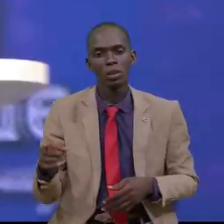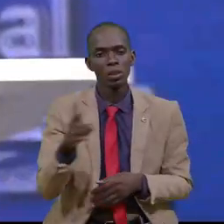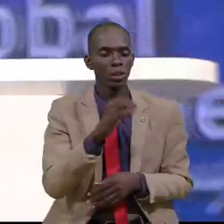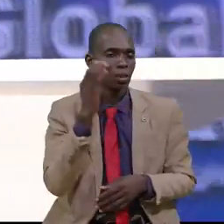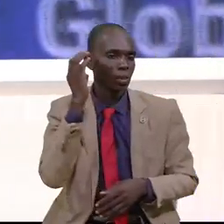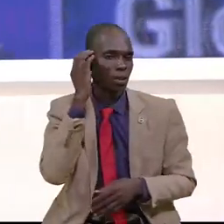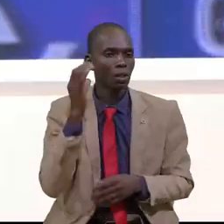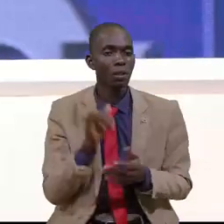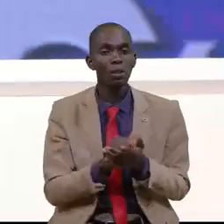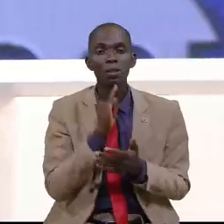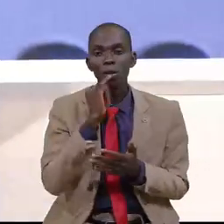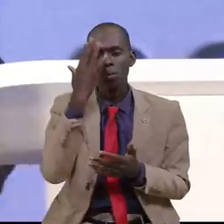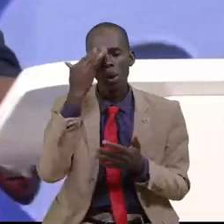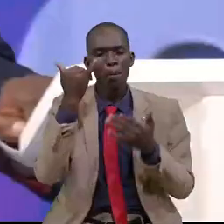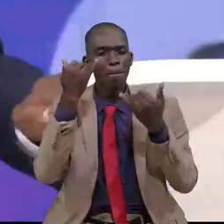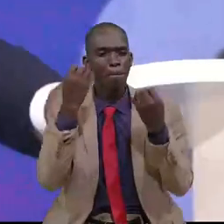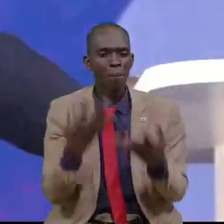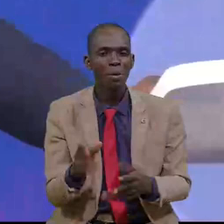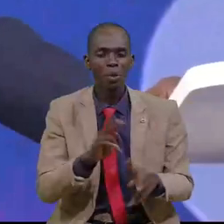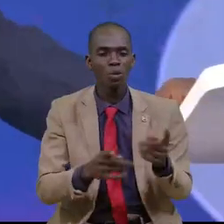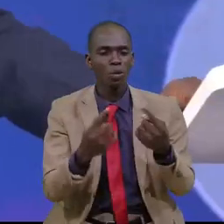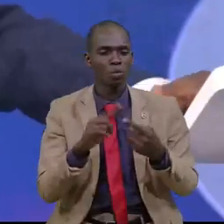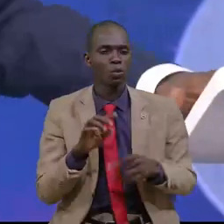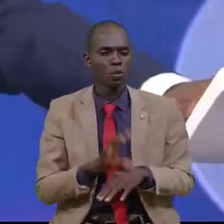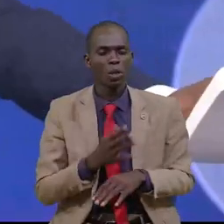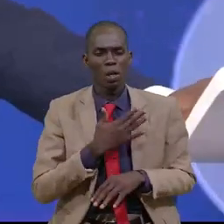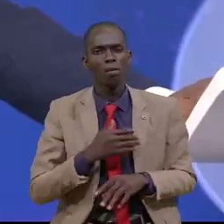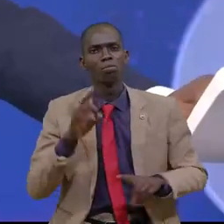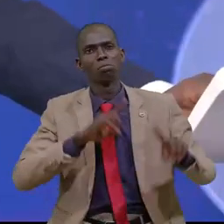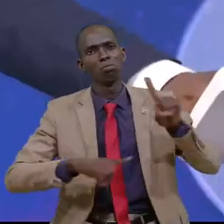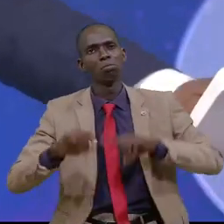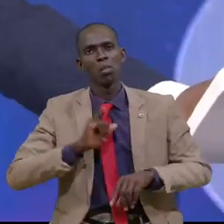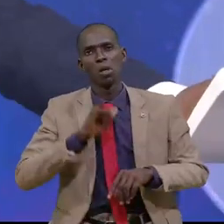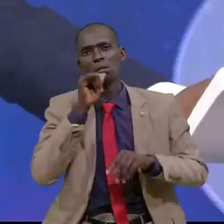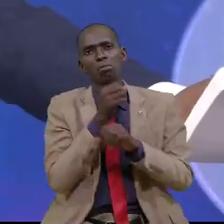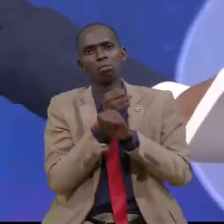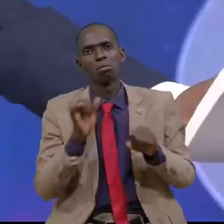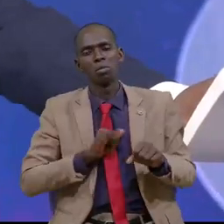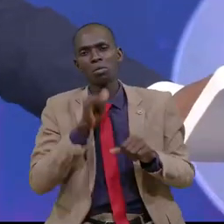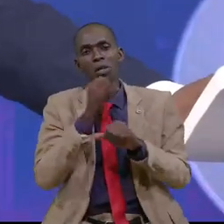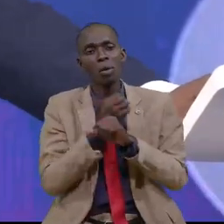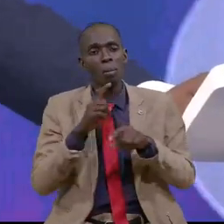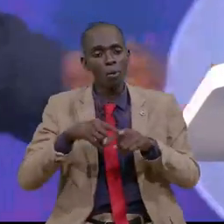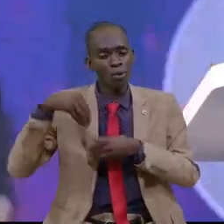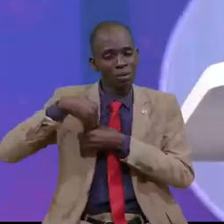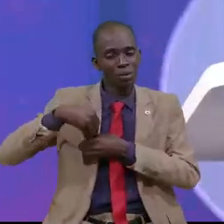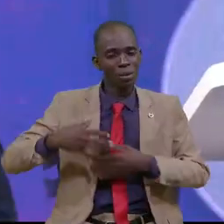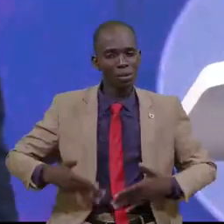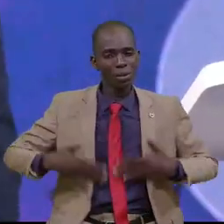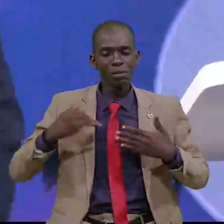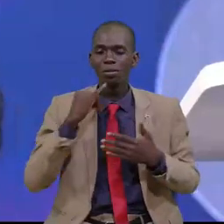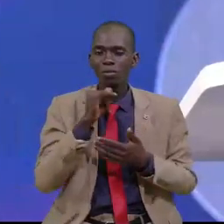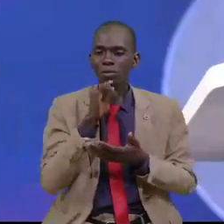Voilà pourquoi plusieurs peuvent venir à l'église et dire « je suis sauvé », disent-ils. Mais leur vie intérieure n'a pas